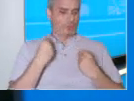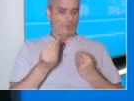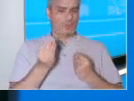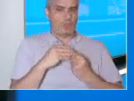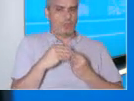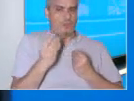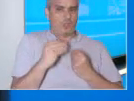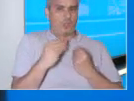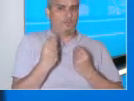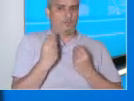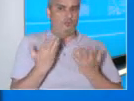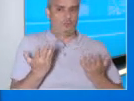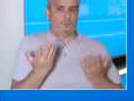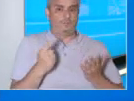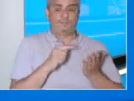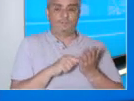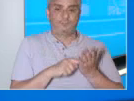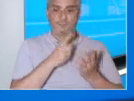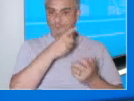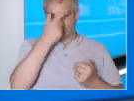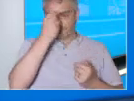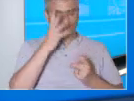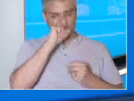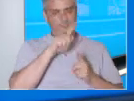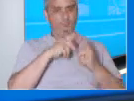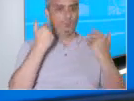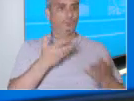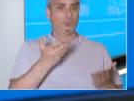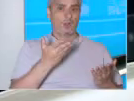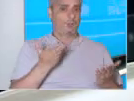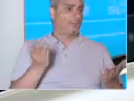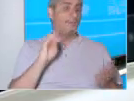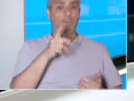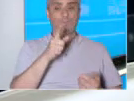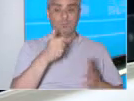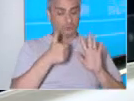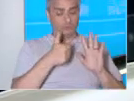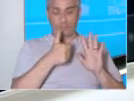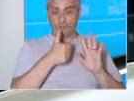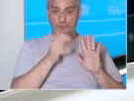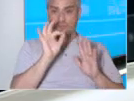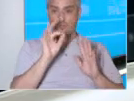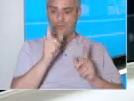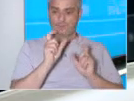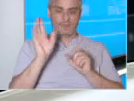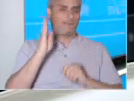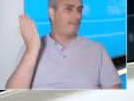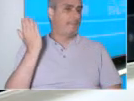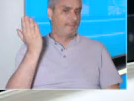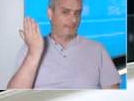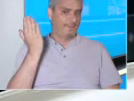עוד משהו, עוד איזשהו אלמנט. בגלל שסער הוא לכאורה נתפס ככישלון, אלא אם כן, עם 6 מנדטים שלו, הוא ימנע